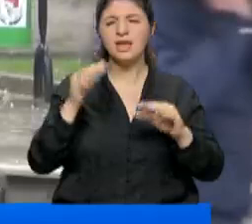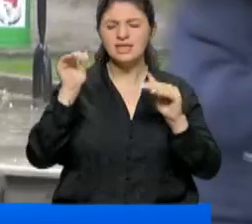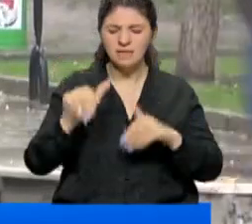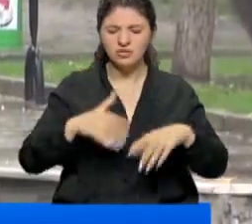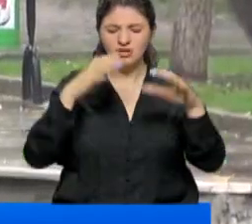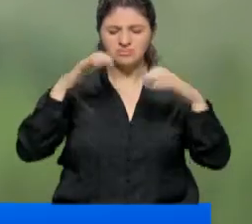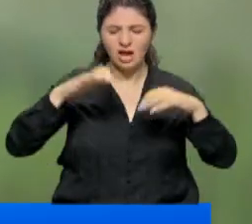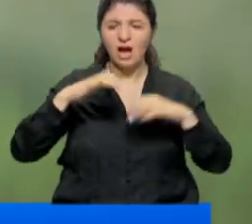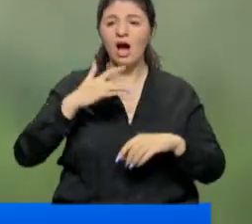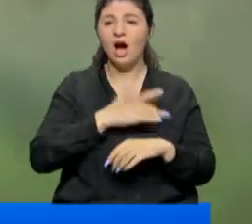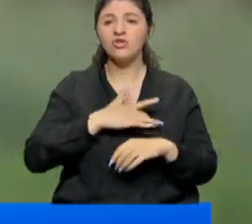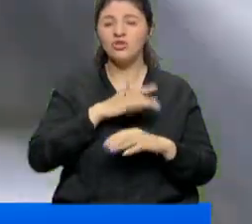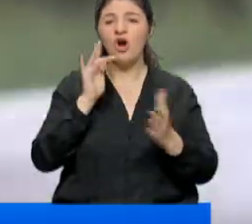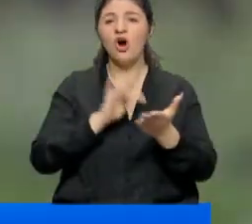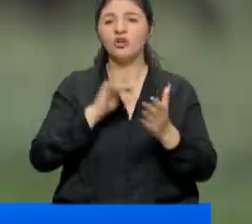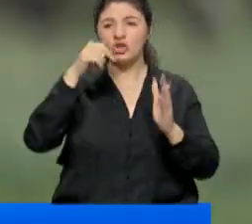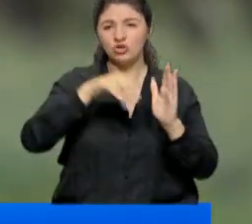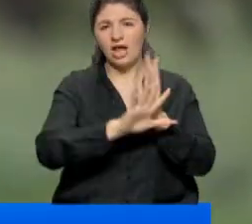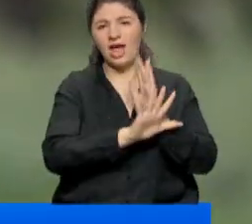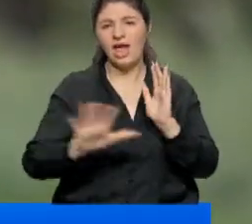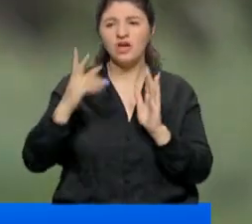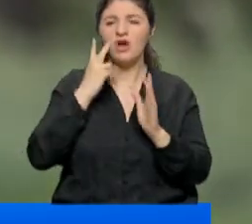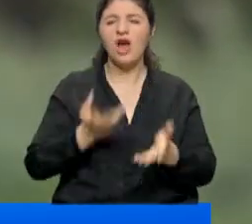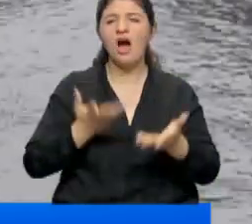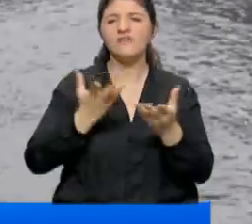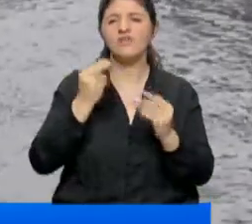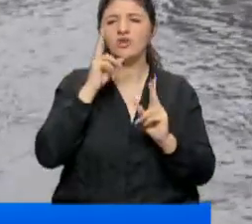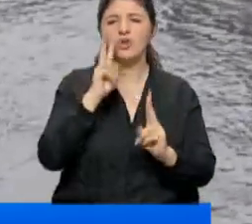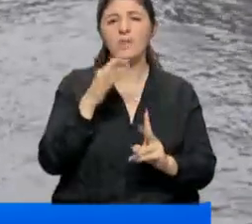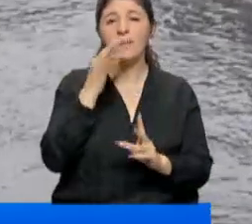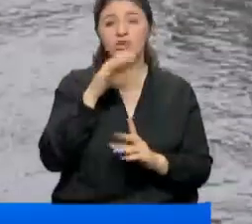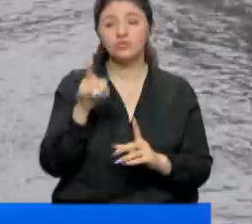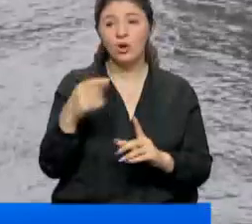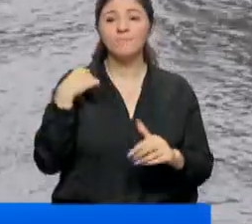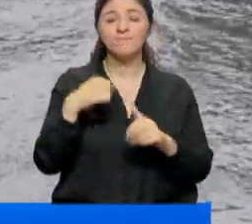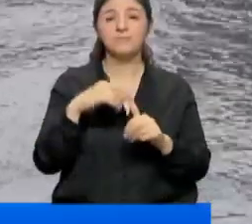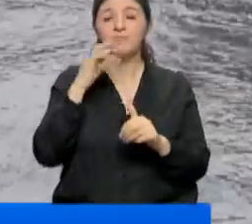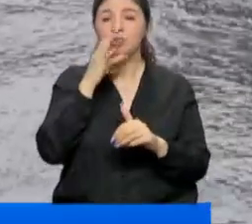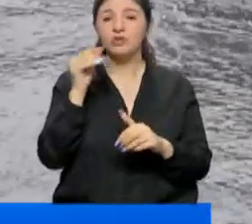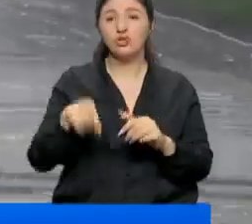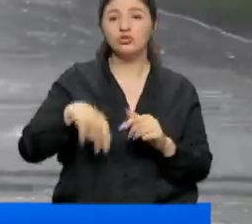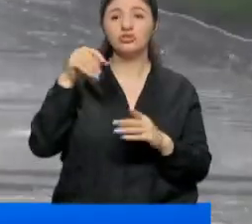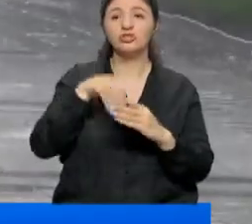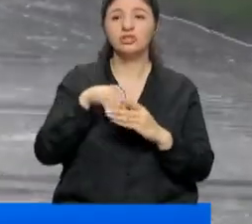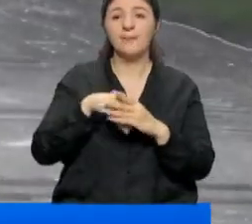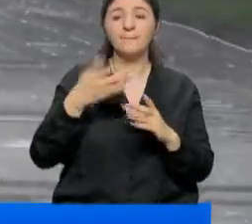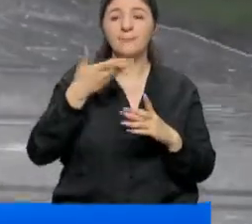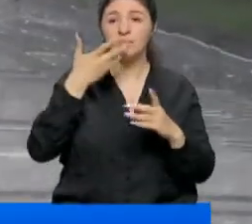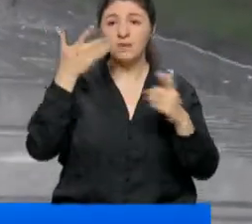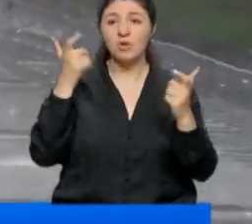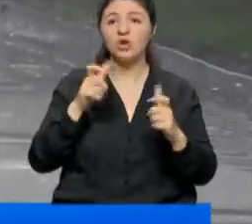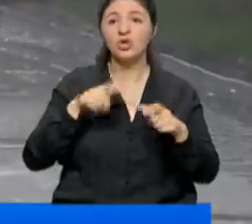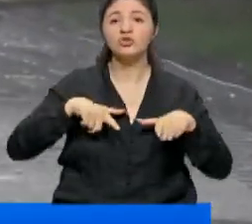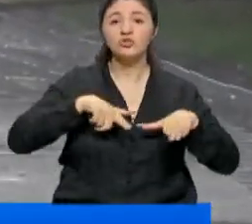gelip geçici yağışlar Anadolu'nun orta Güney kesimlerinde hafif olarak seyredeceği benziyor Yine benzer şekilde gün içinde Marmara